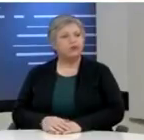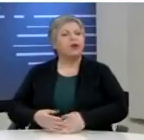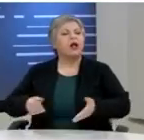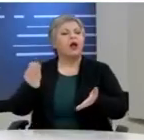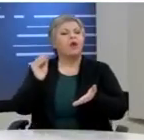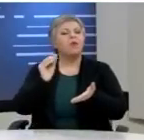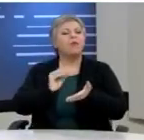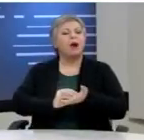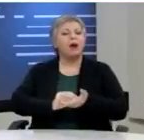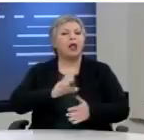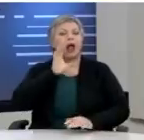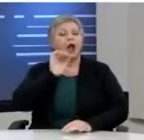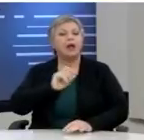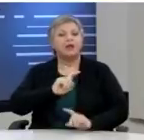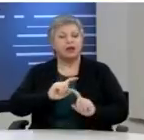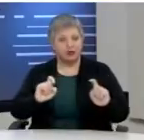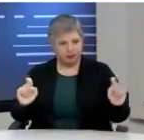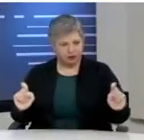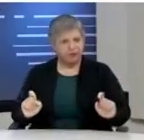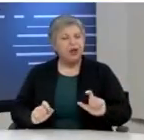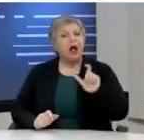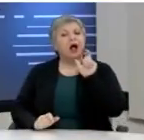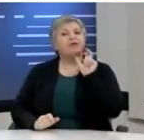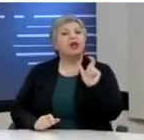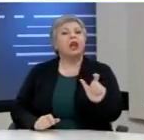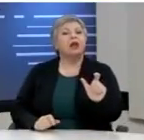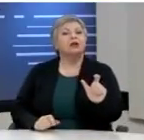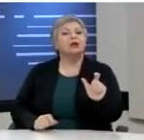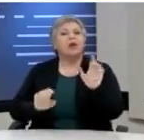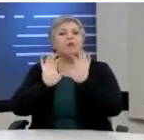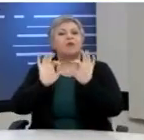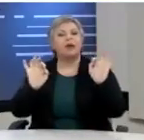ότι τον όρο Μακεδονία στην ονομασία των γειτόνων μας